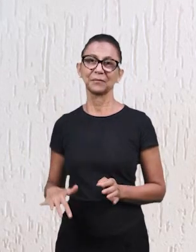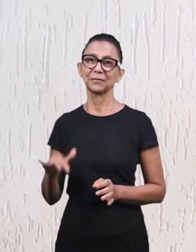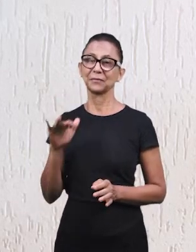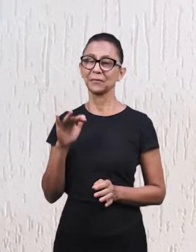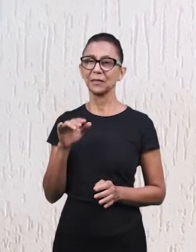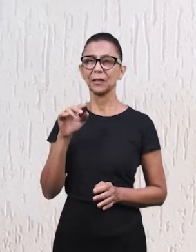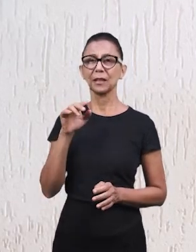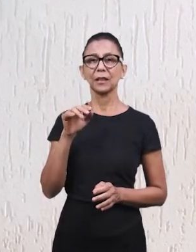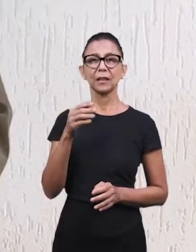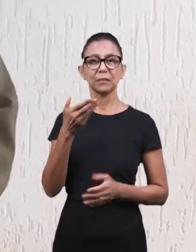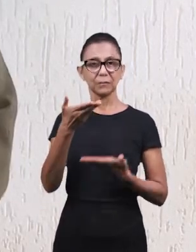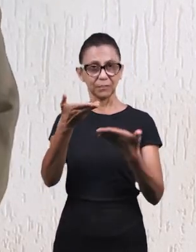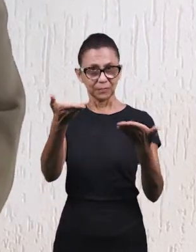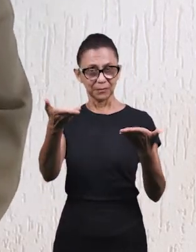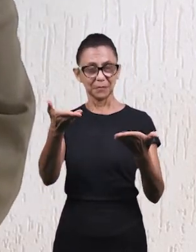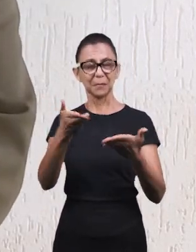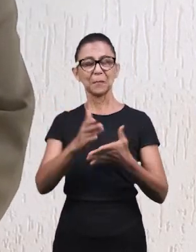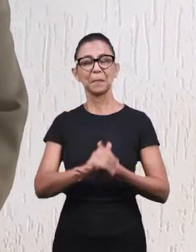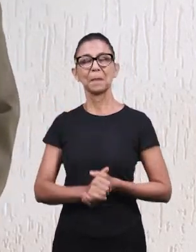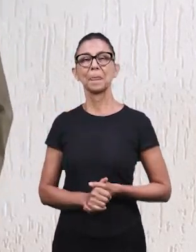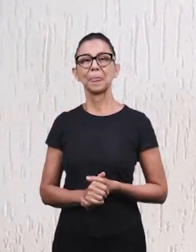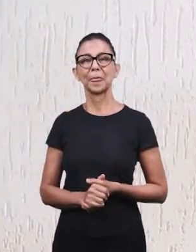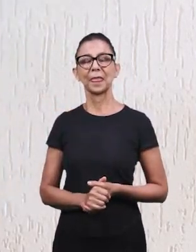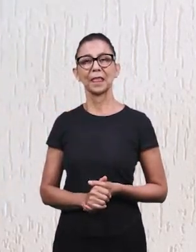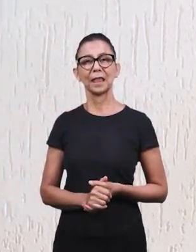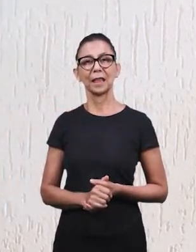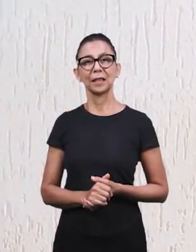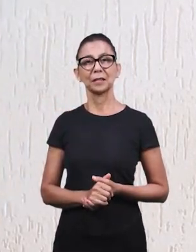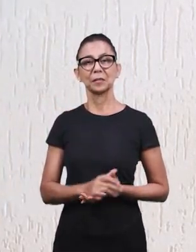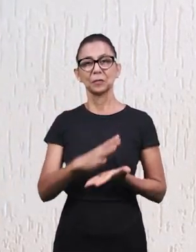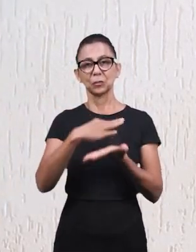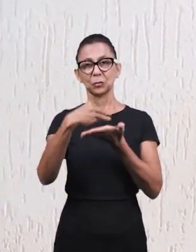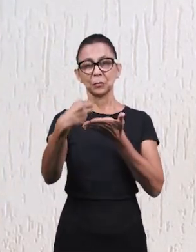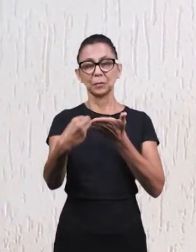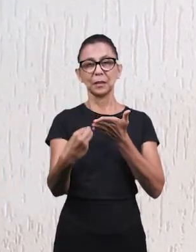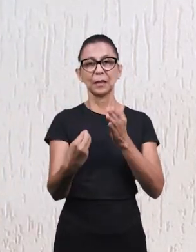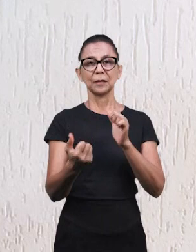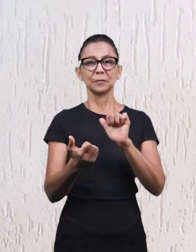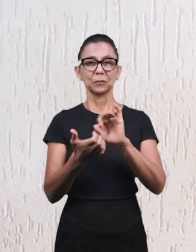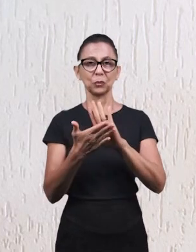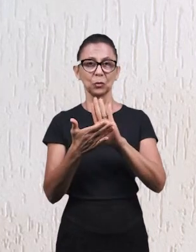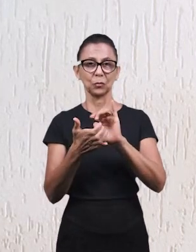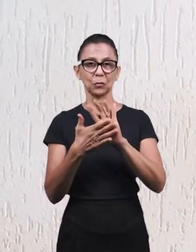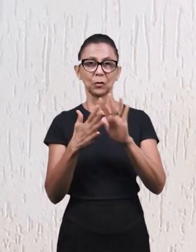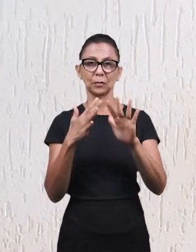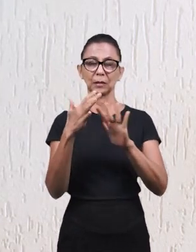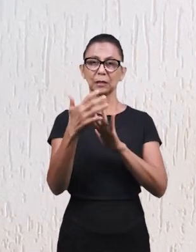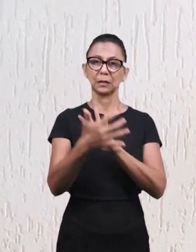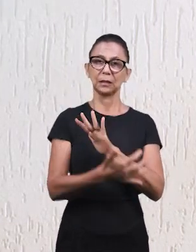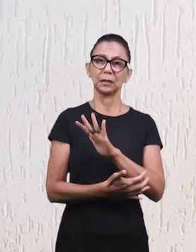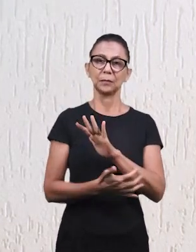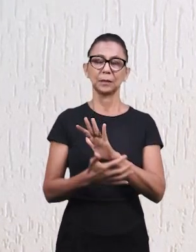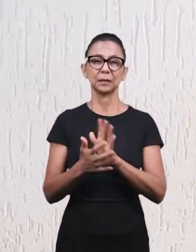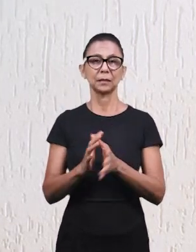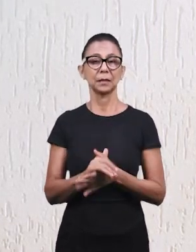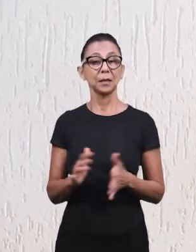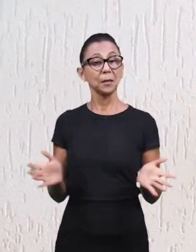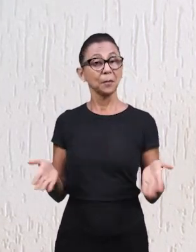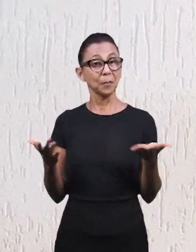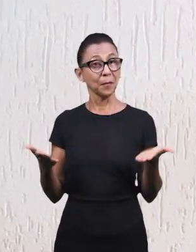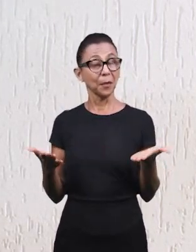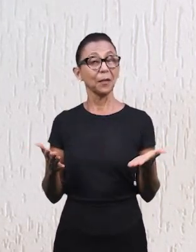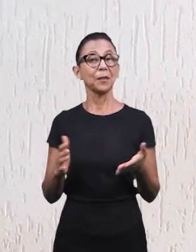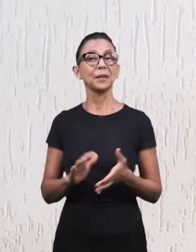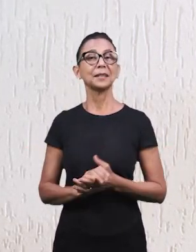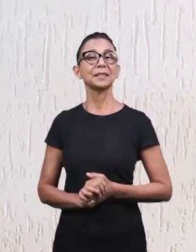возносить Богу хвалу вместе с нашими детьми. Вы дома у себя, вы можете спеть